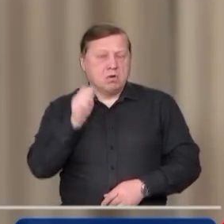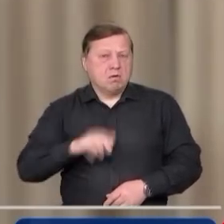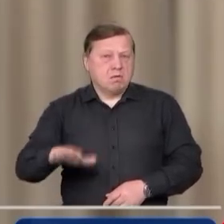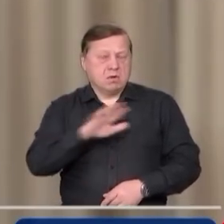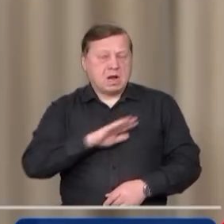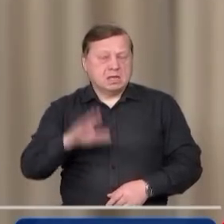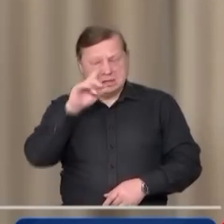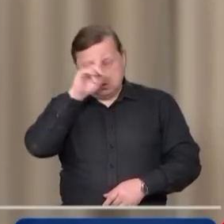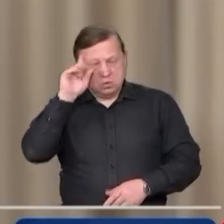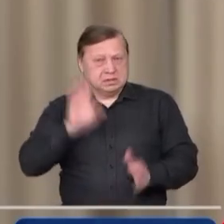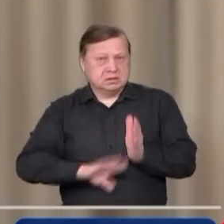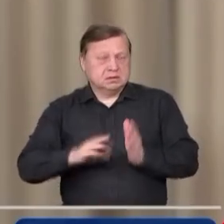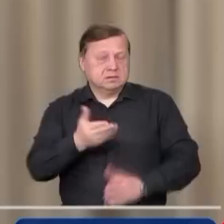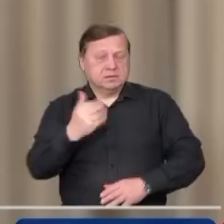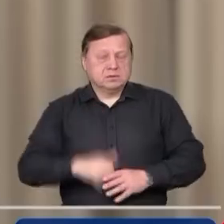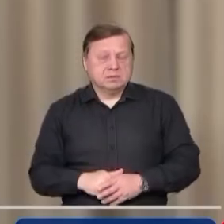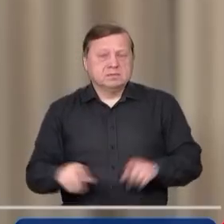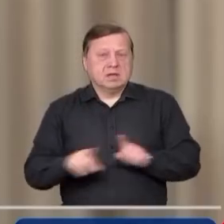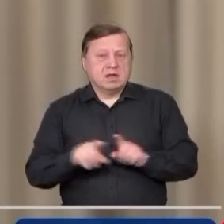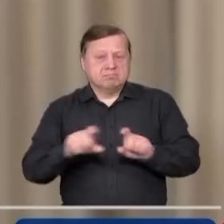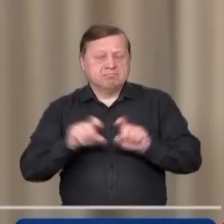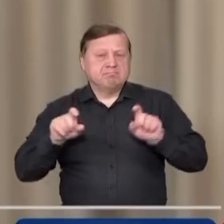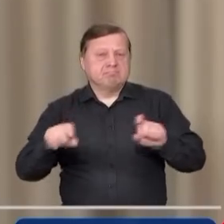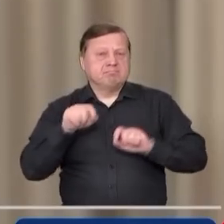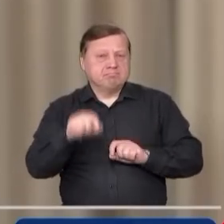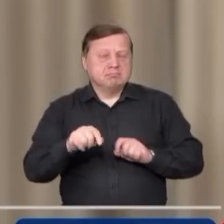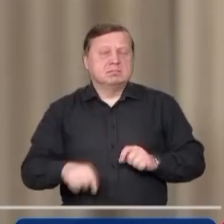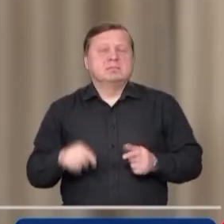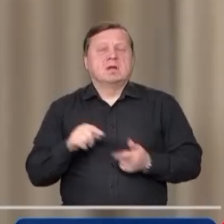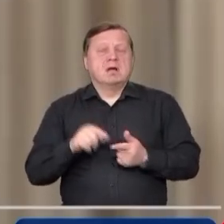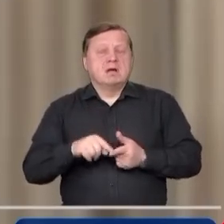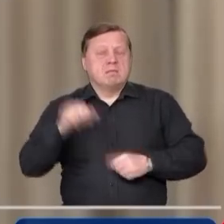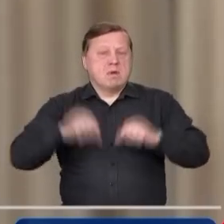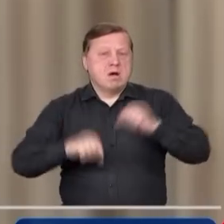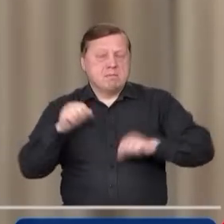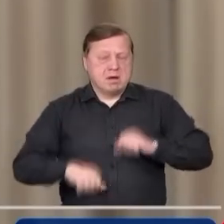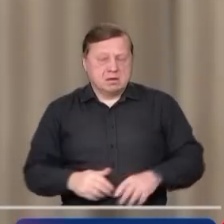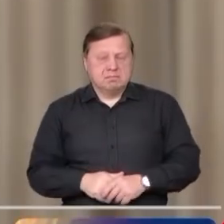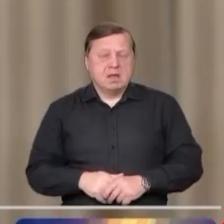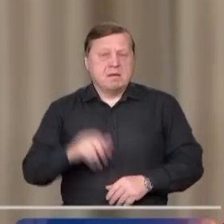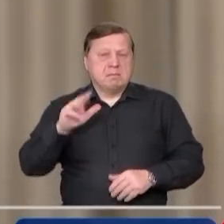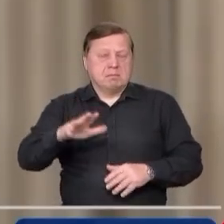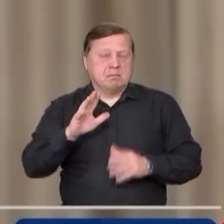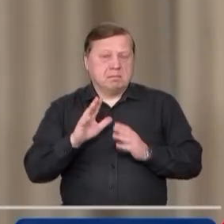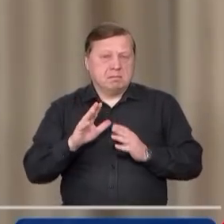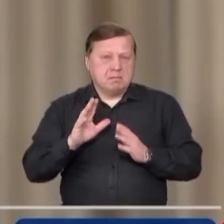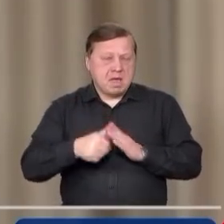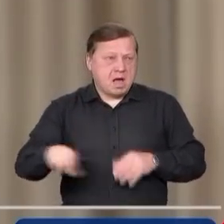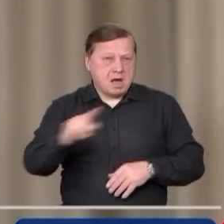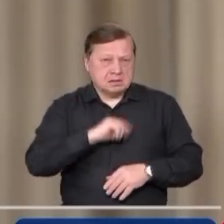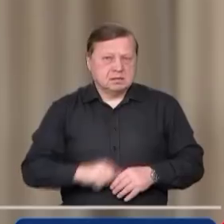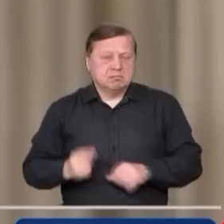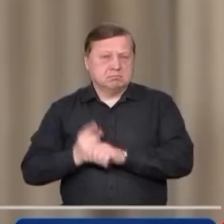populację cywilną i infrastrukturę krytyczną. Bombarduje miasta pociskami manewrującymi